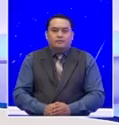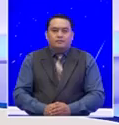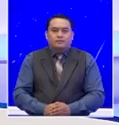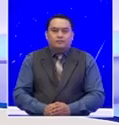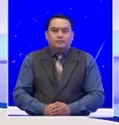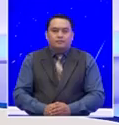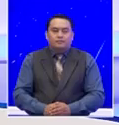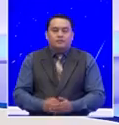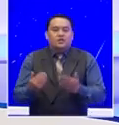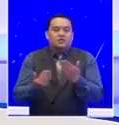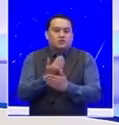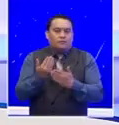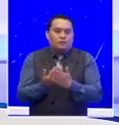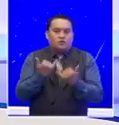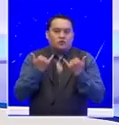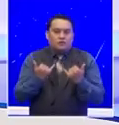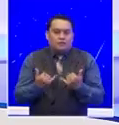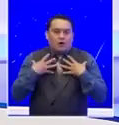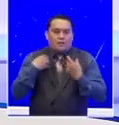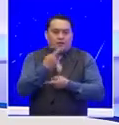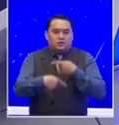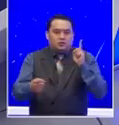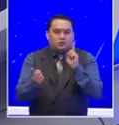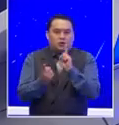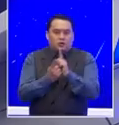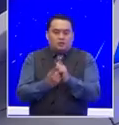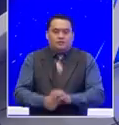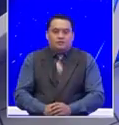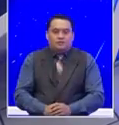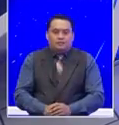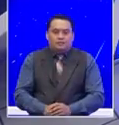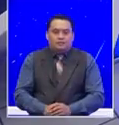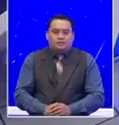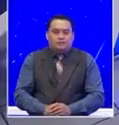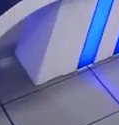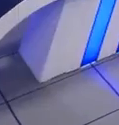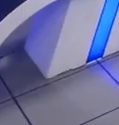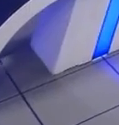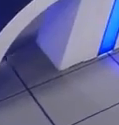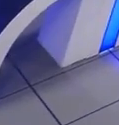Такими событиями был насыщен уходящий день. Спасибо за внимание. До свидания.